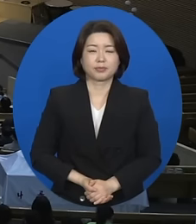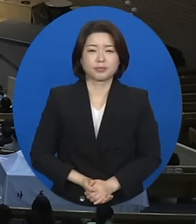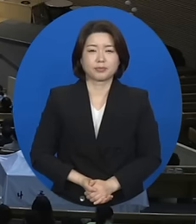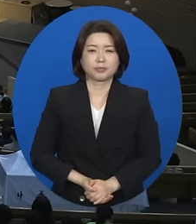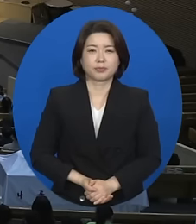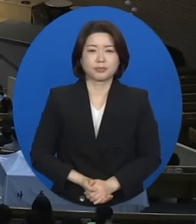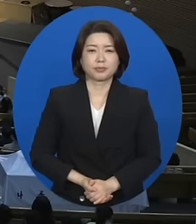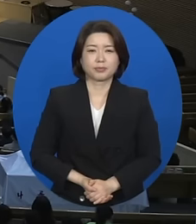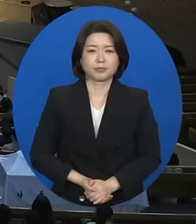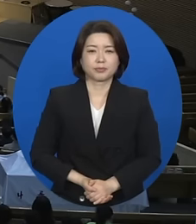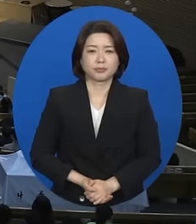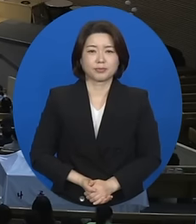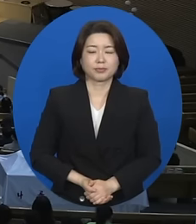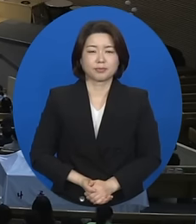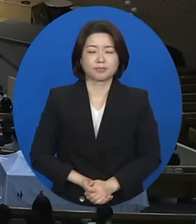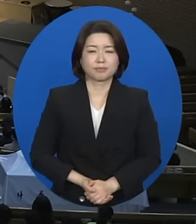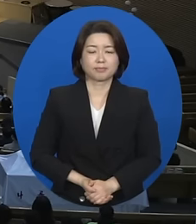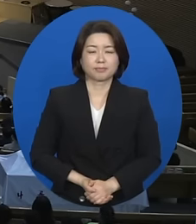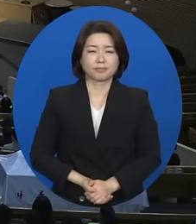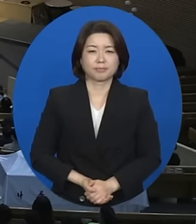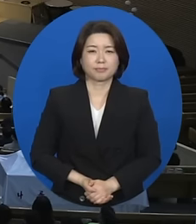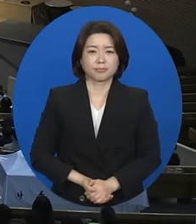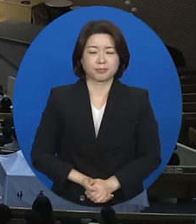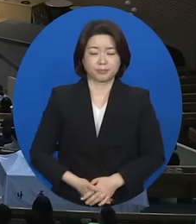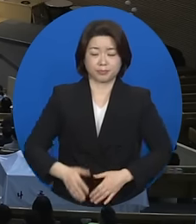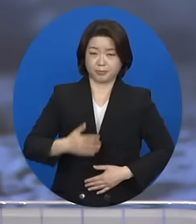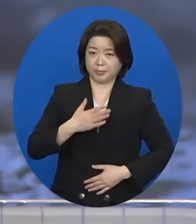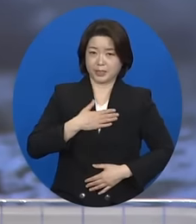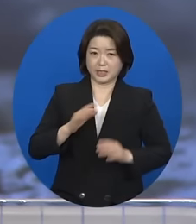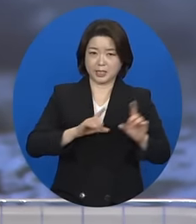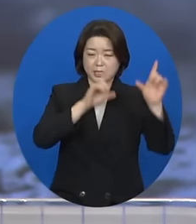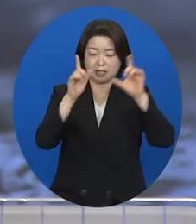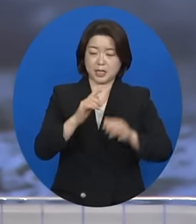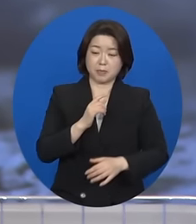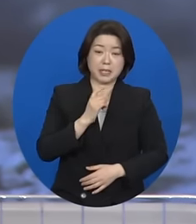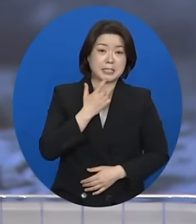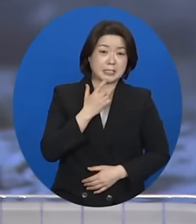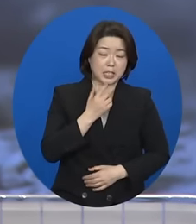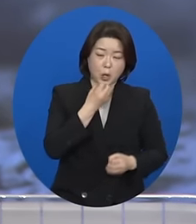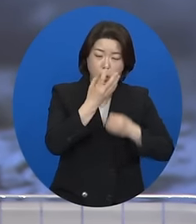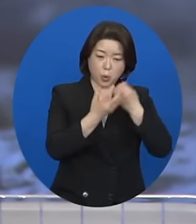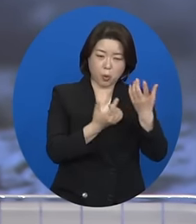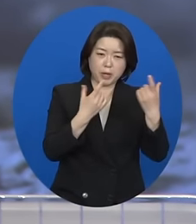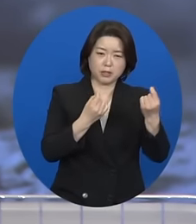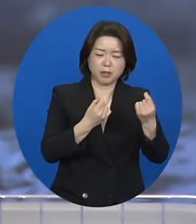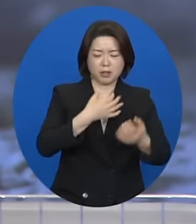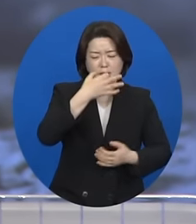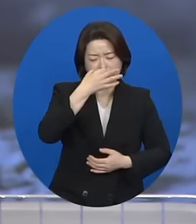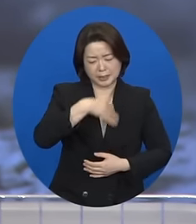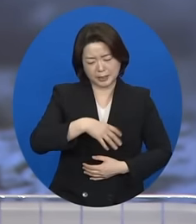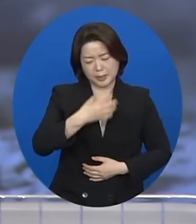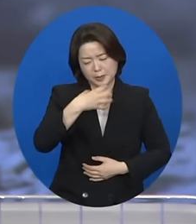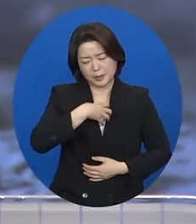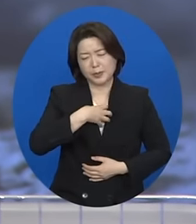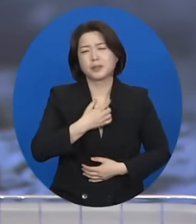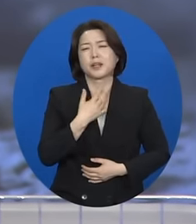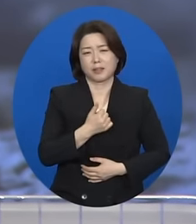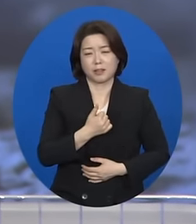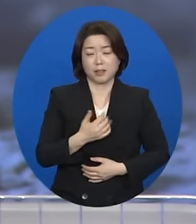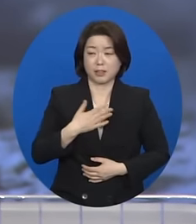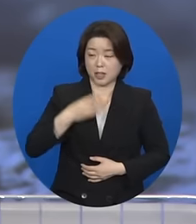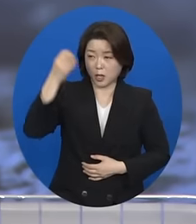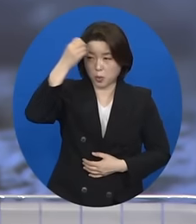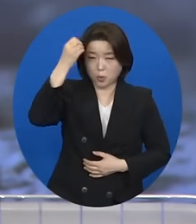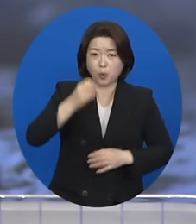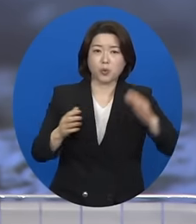바랍니다 네 저의 삶은 야의 고백처럼 정말 험악한 인생이었습니다 고등학생 때 아이를